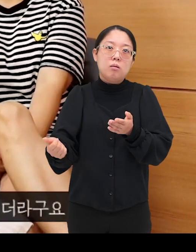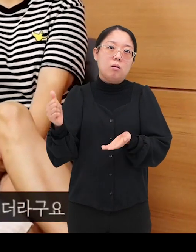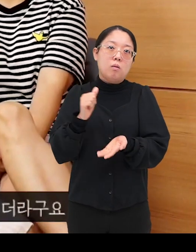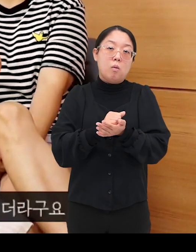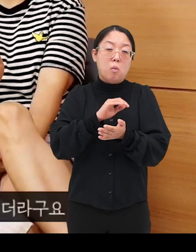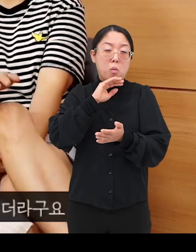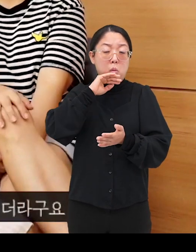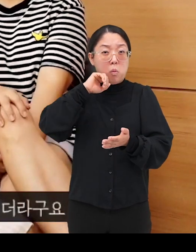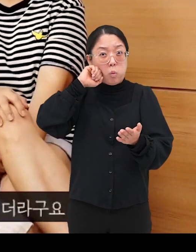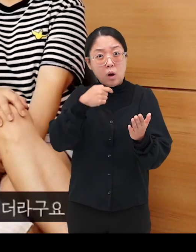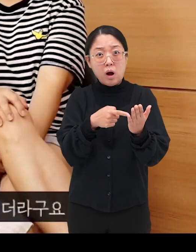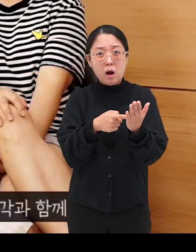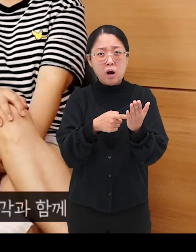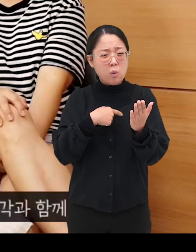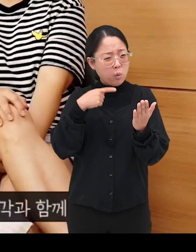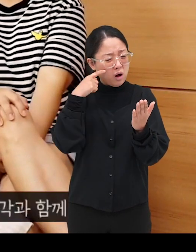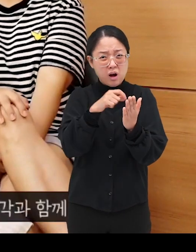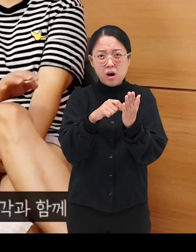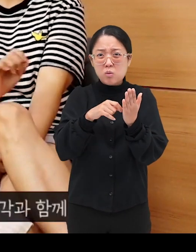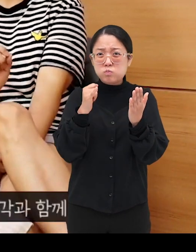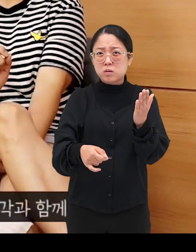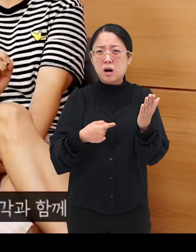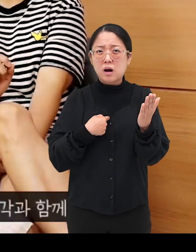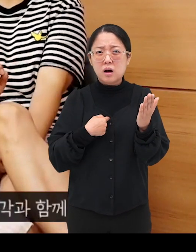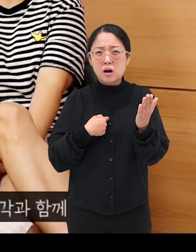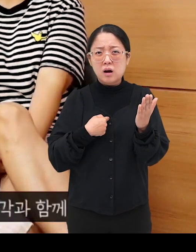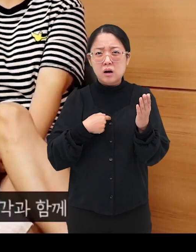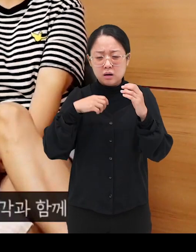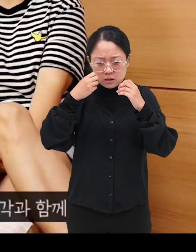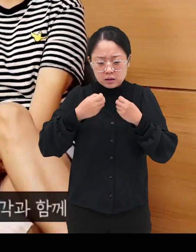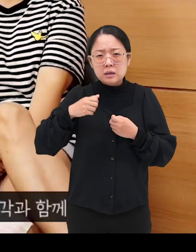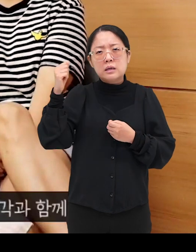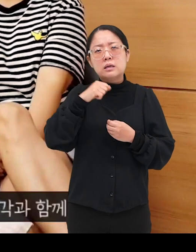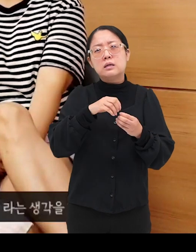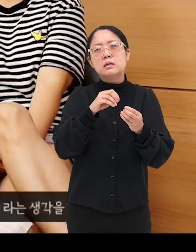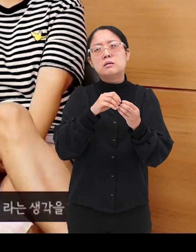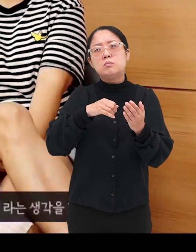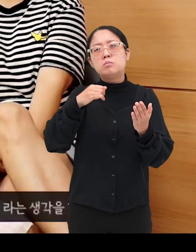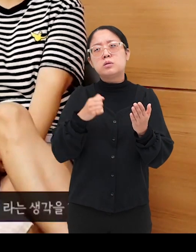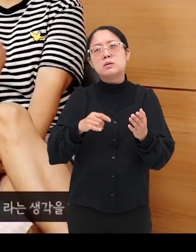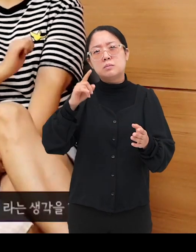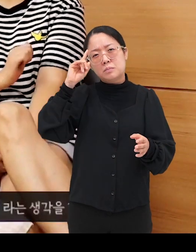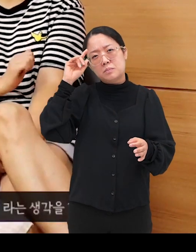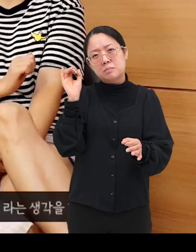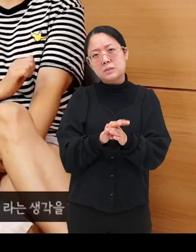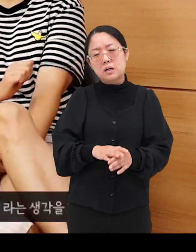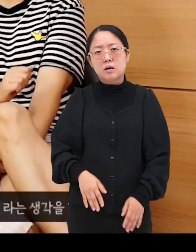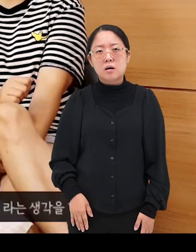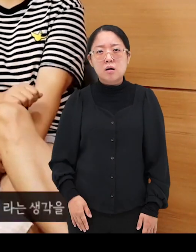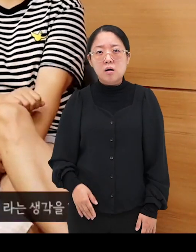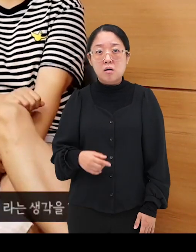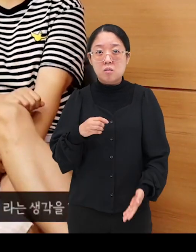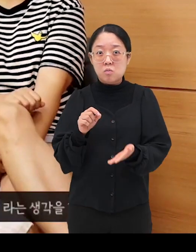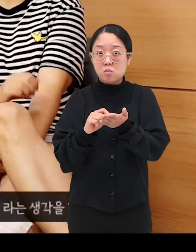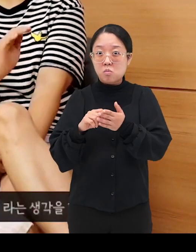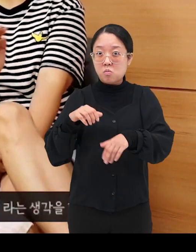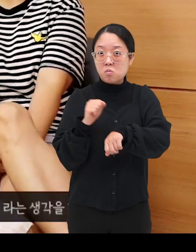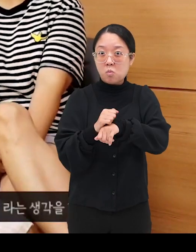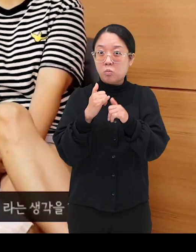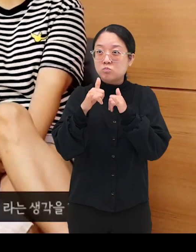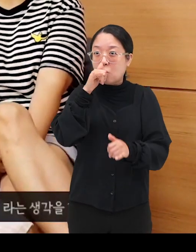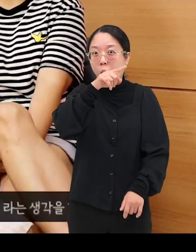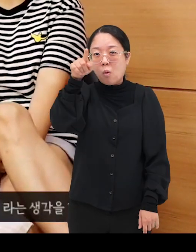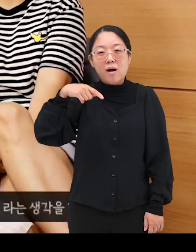중간에 항상 막히더라고요. 그래서 이제 나는 왜 이렇게 글을 못 쓰지? 라는 생각과 함께 나는 글을 못 쓰는 사람이구나. 글을 잘 쓰는 사람은